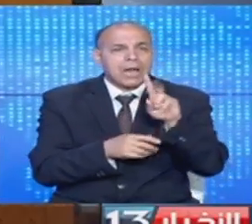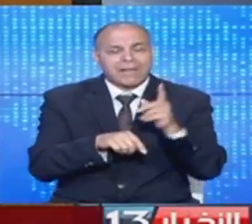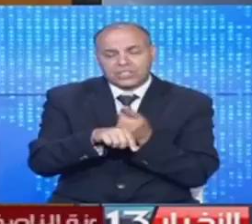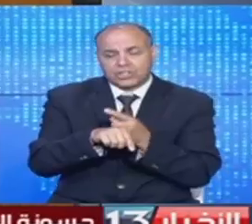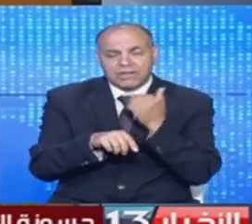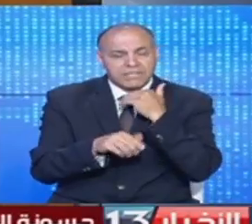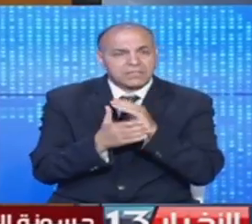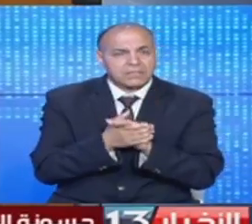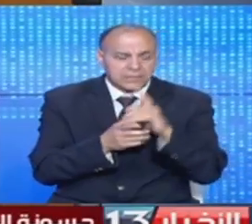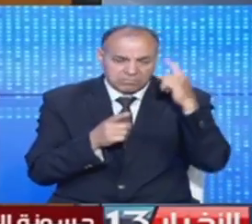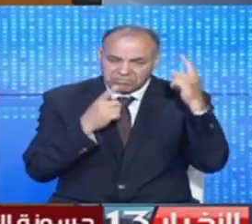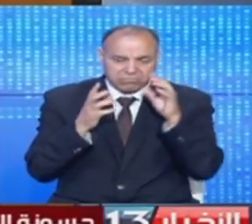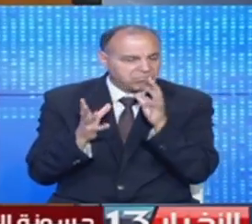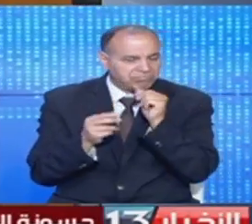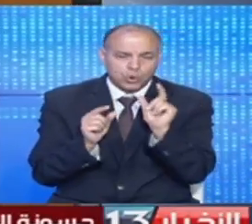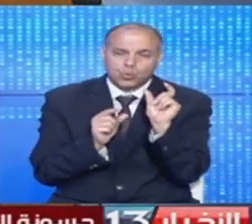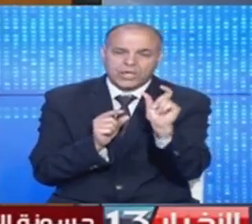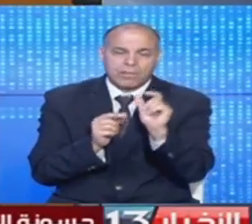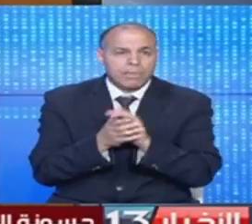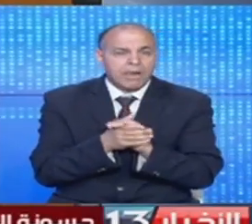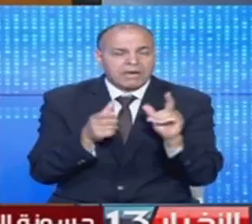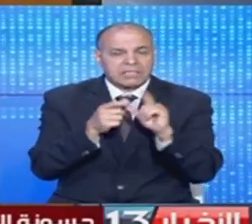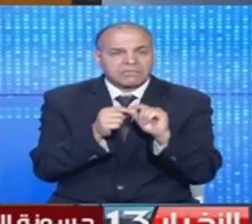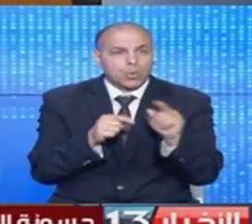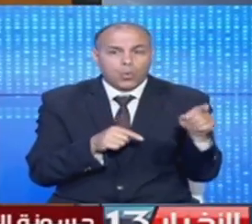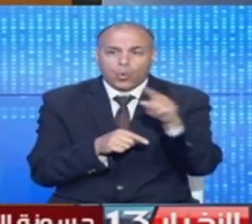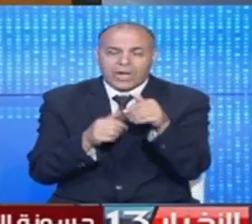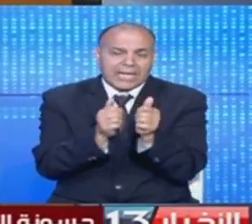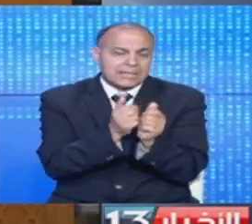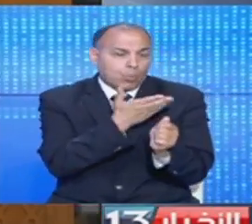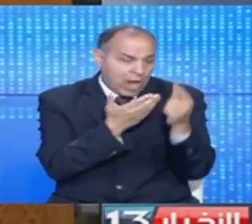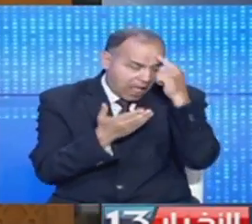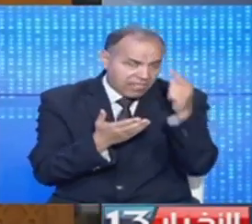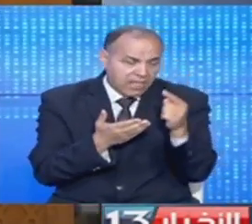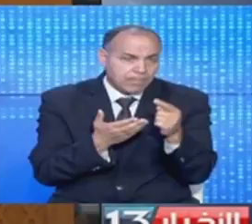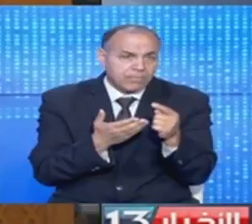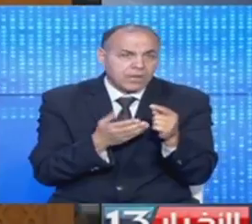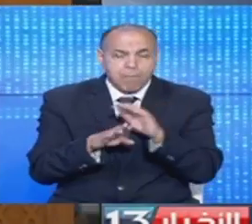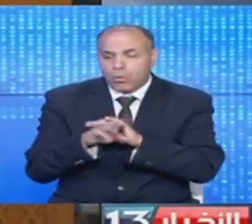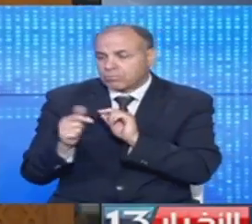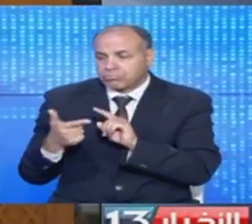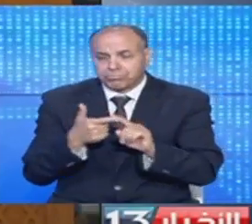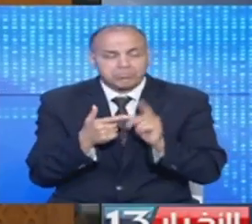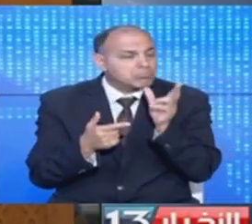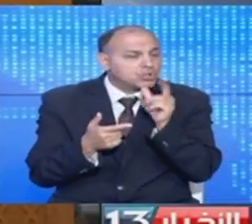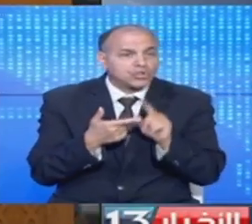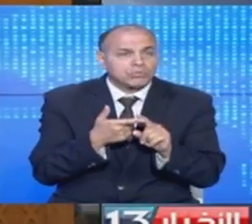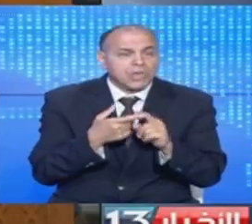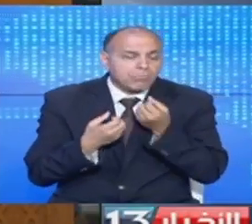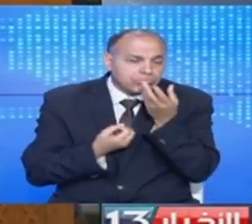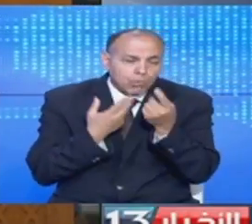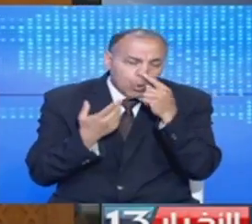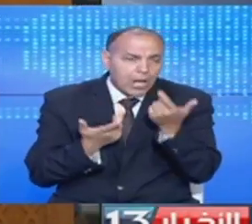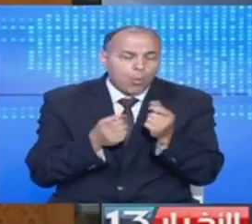دقيقة أعتقد لن تكفي لا لتفسير موقف الكتلة من المواضيع الزوز ولما تسمح الناش حتى باش نعبر على